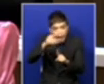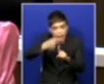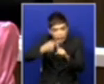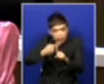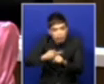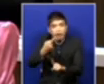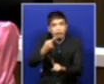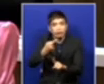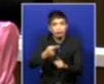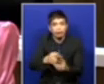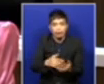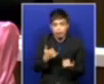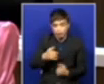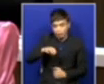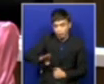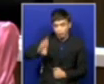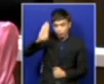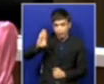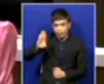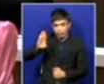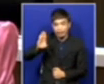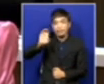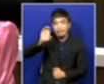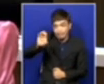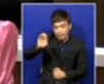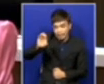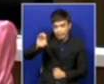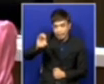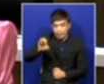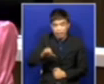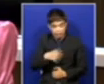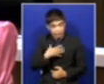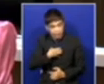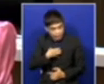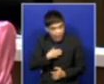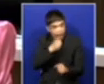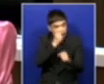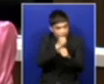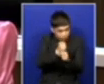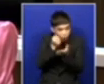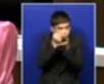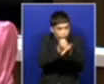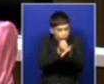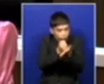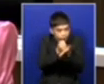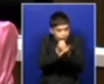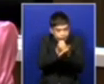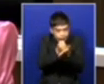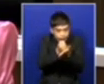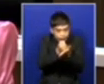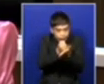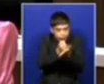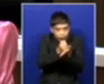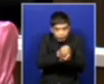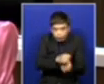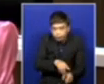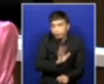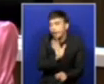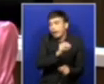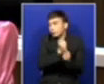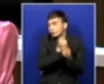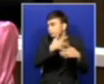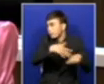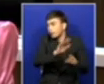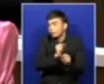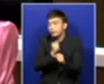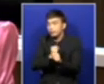E ที่จะเข้าไป E building จะไปกดต่อสู้ราคาก็ถอยหมดเรียบร้อยครับที่สภาไม่รู้นะฮะปรากฏว่าวันที่